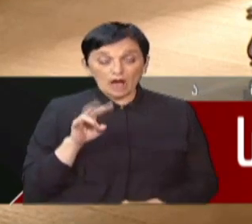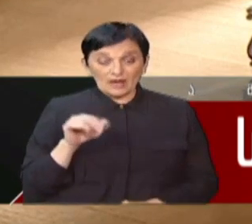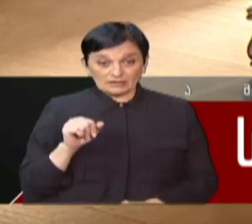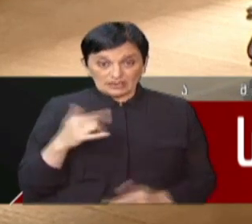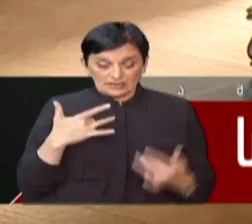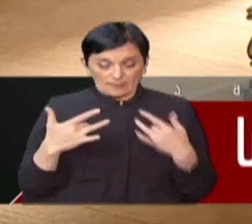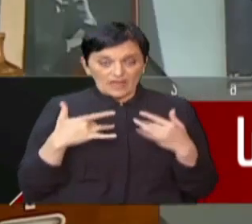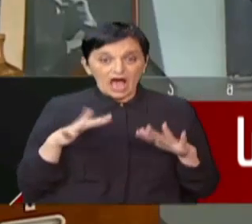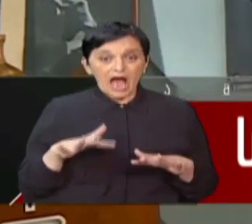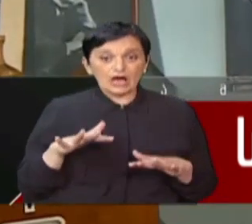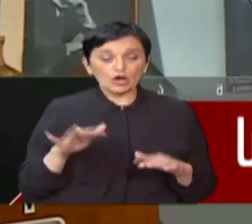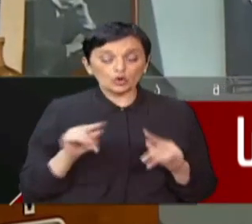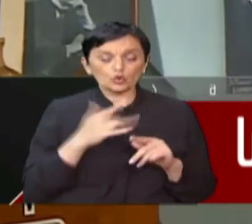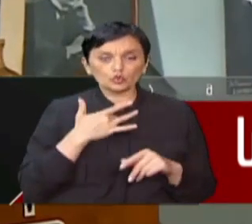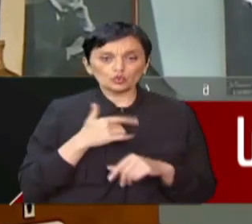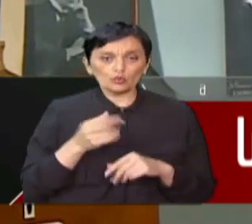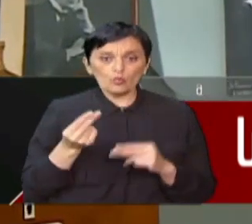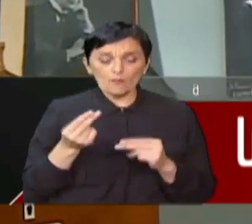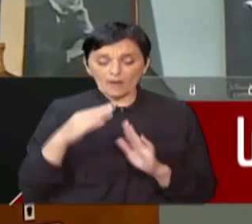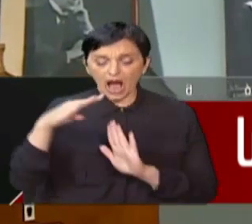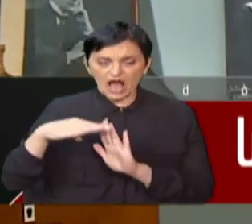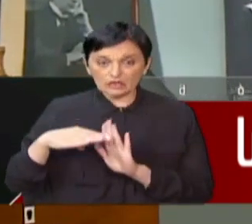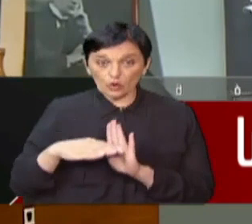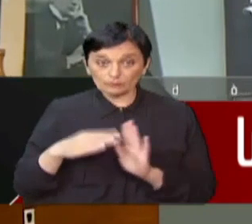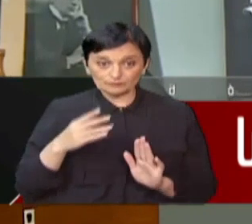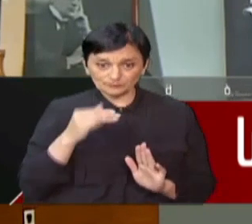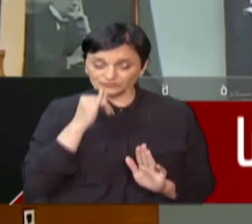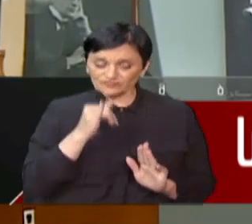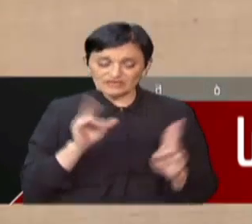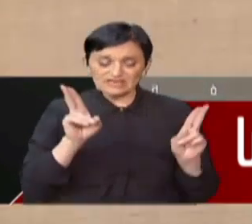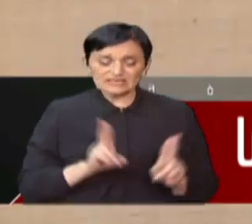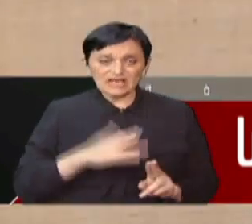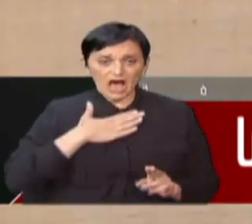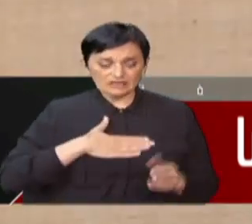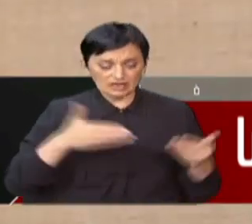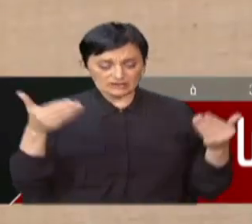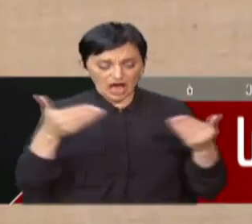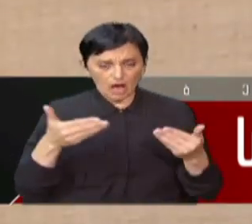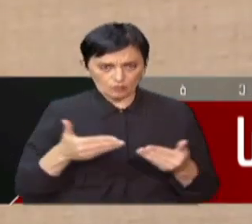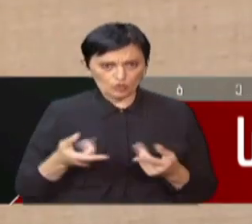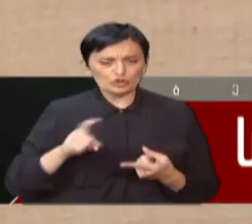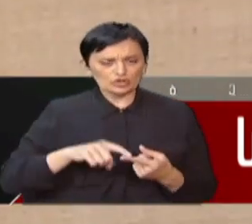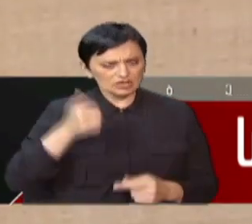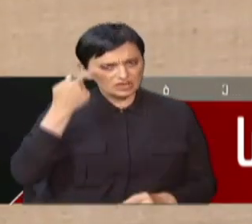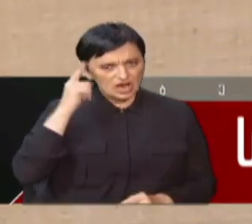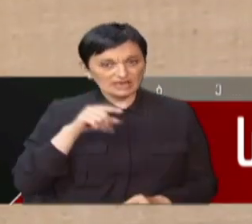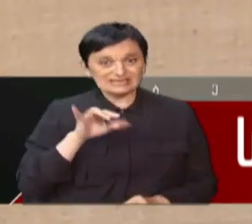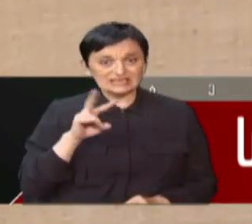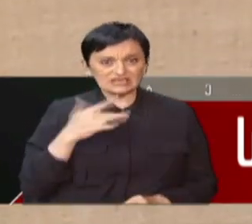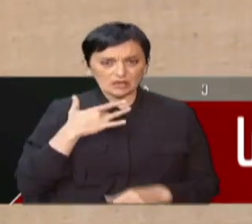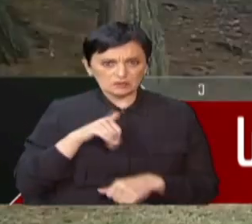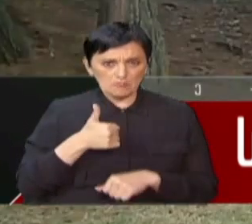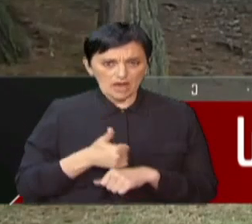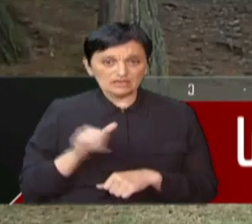muzeumi adgilobrivi municipalitetis balansia. Muzeumi rom veranair standardebs verakmaqopilebs amis shesakheb kargad itsian sighnaqis